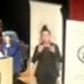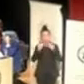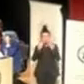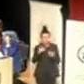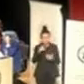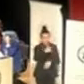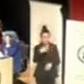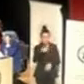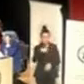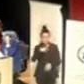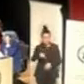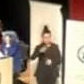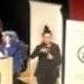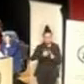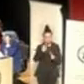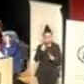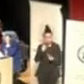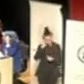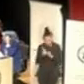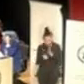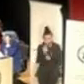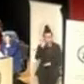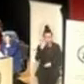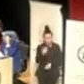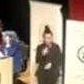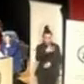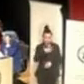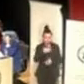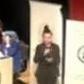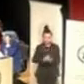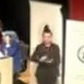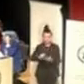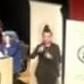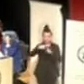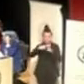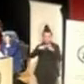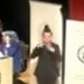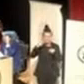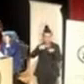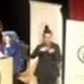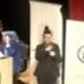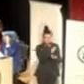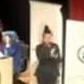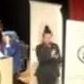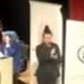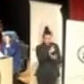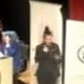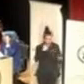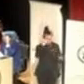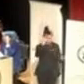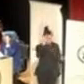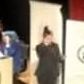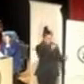Kendisi bu projeyi oluştururken yazdığı teziyle bize temel oluşturdu.